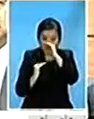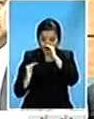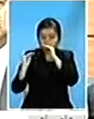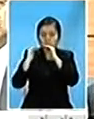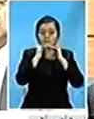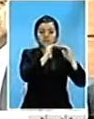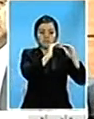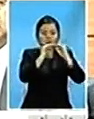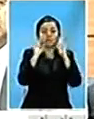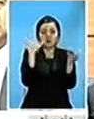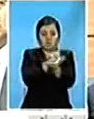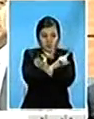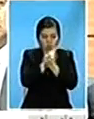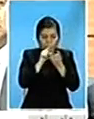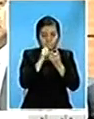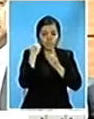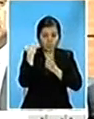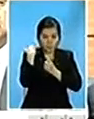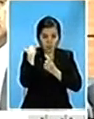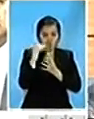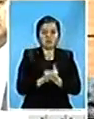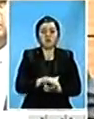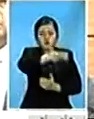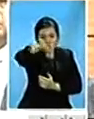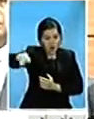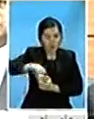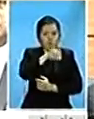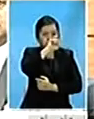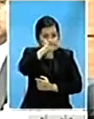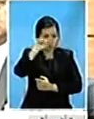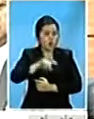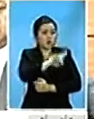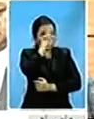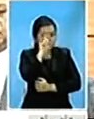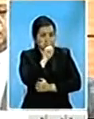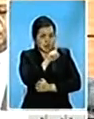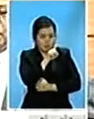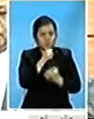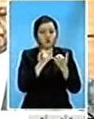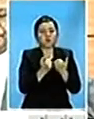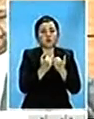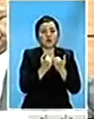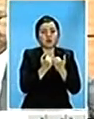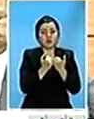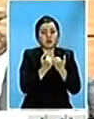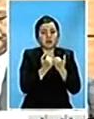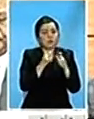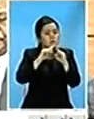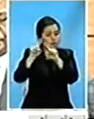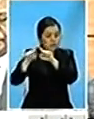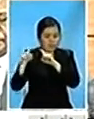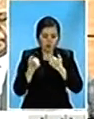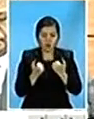ในสังคมนะครับเพราะฉะนั้นหน้าที่ของพวกเราก็คือต้องตั้งคำถามว่าในเรื่องราวเหล่านี้เนี่ยรัฐบา